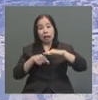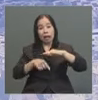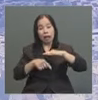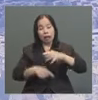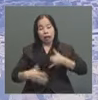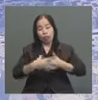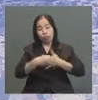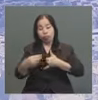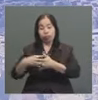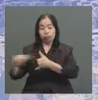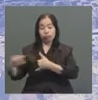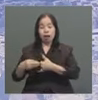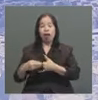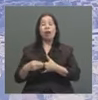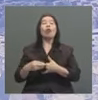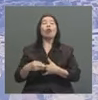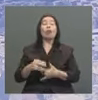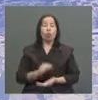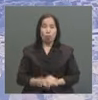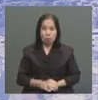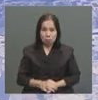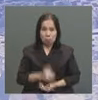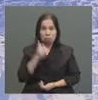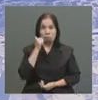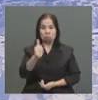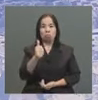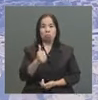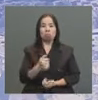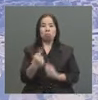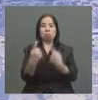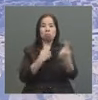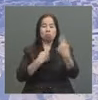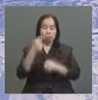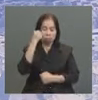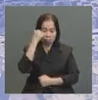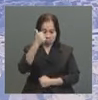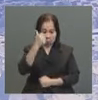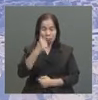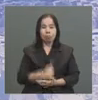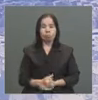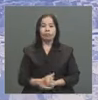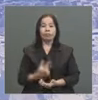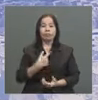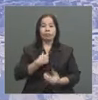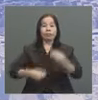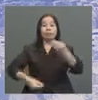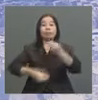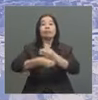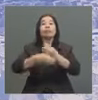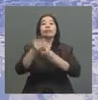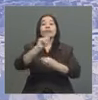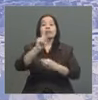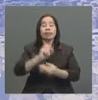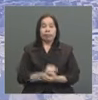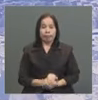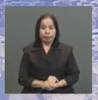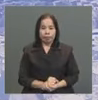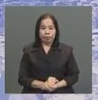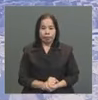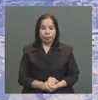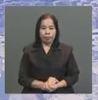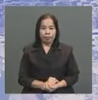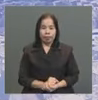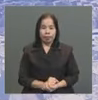ยังพุ่งทะยานอยู่คำตอบนี้คำถามนี้เป็นคำถามที่ดีมากนะครับจะได้เสริมกันกับเรื่องของตัวเลขนั้น